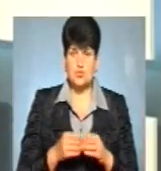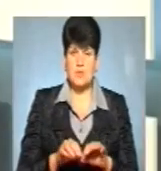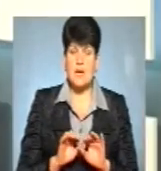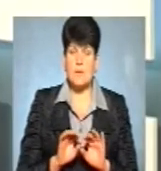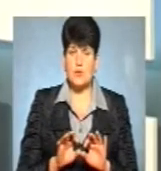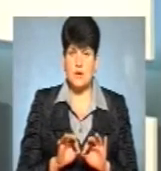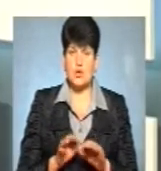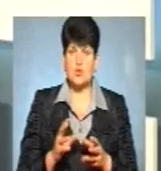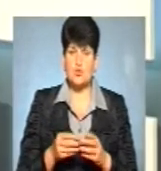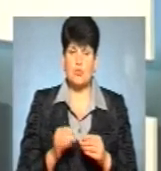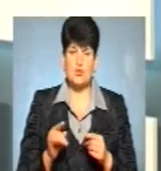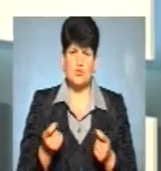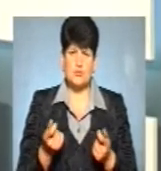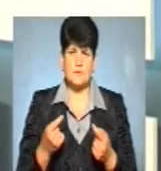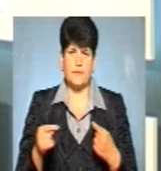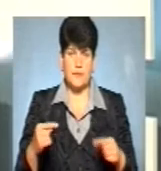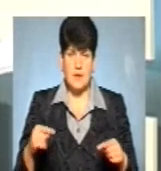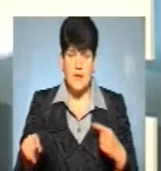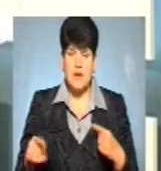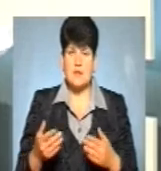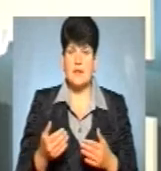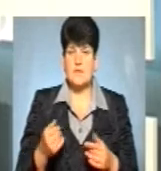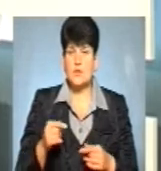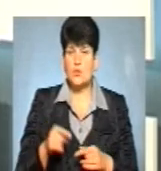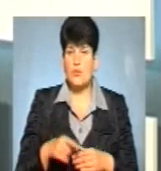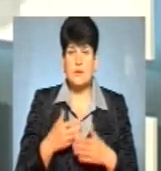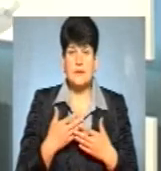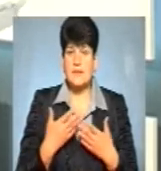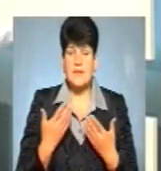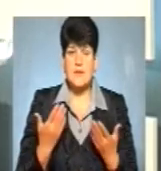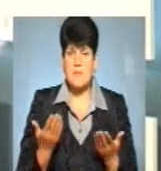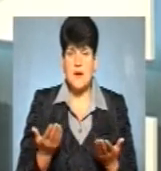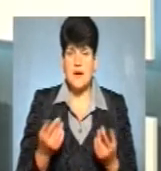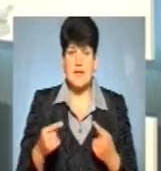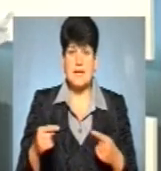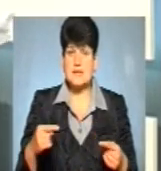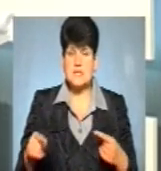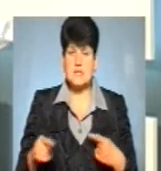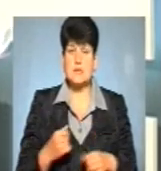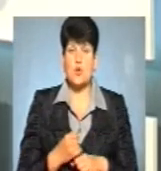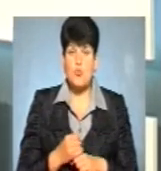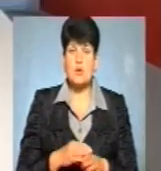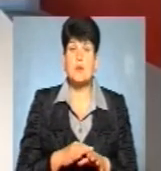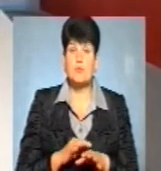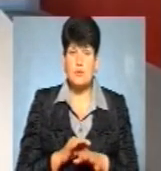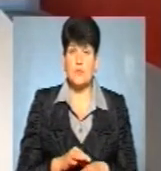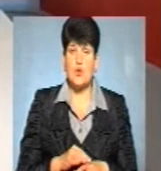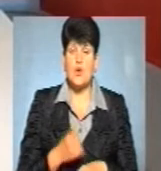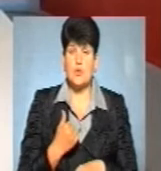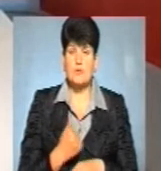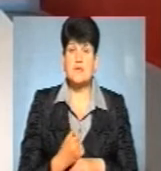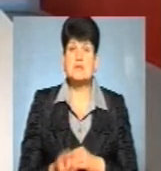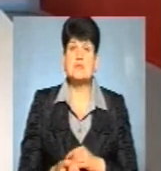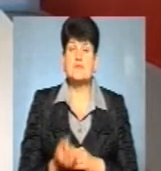суми можуть різнитися, але від того нема, скажімо, різниці, робота робиться. Основне, звідки,